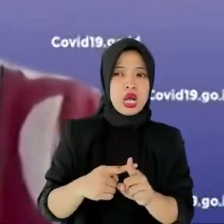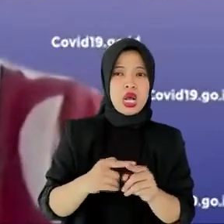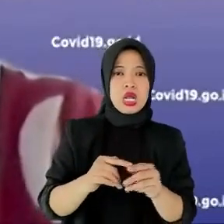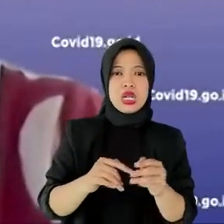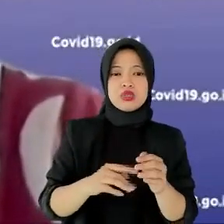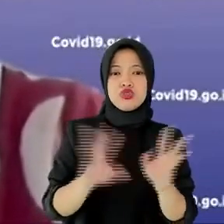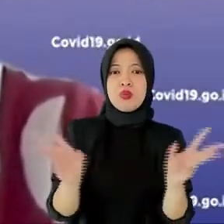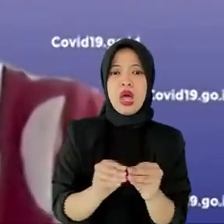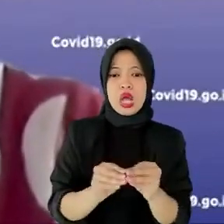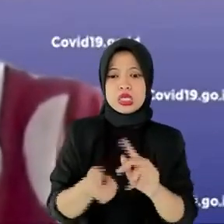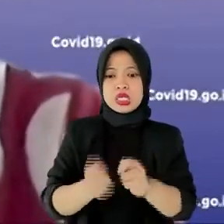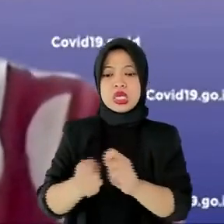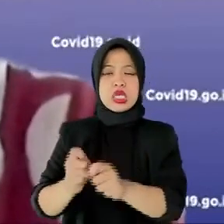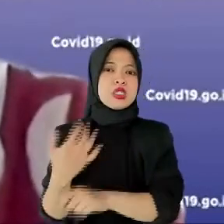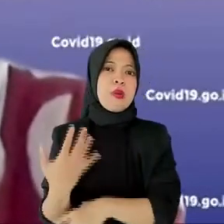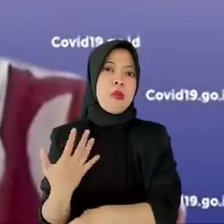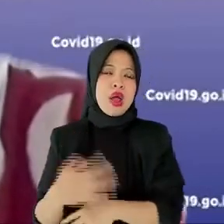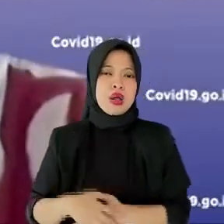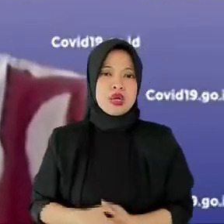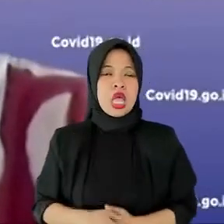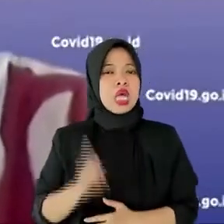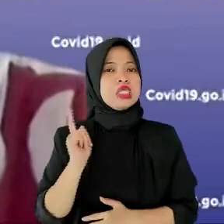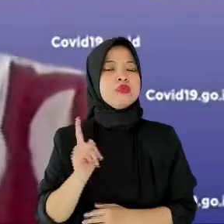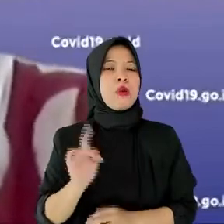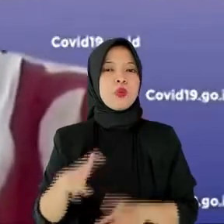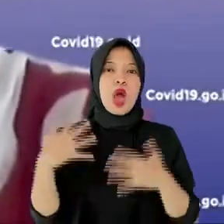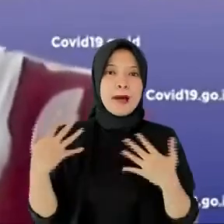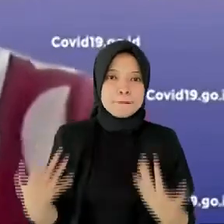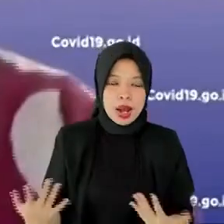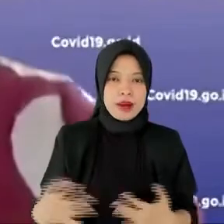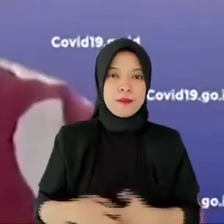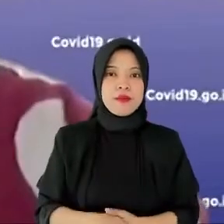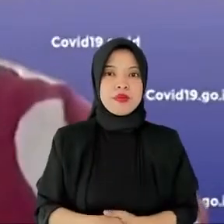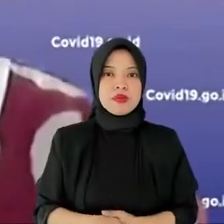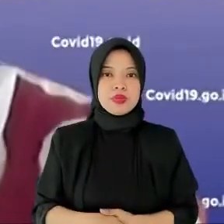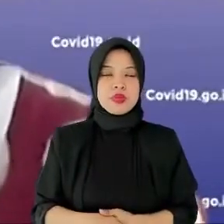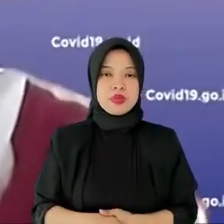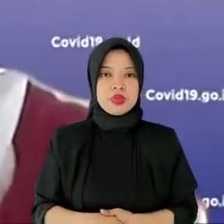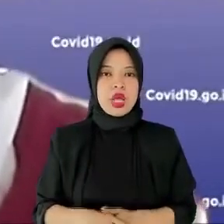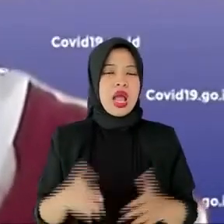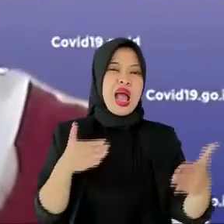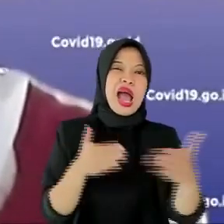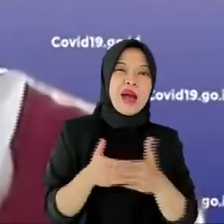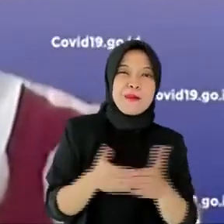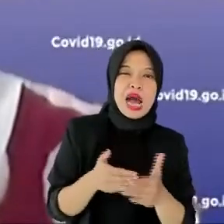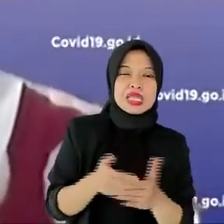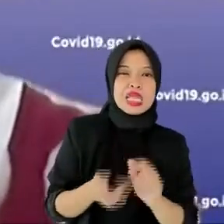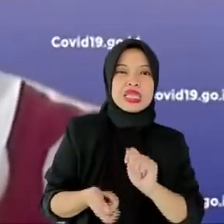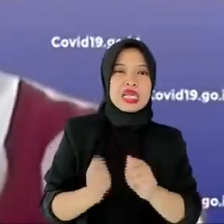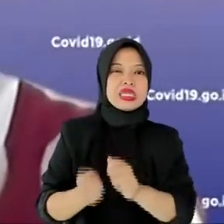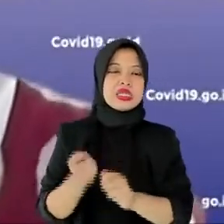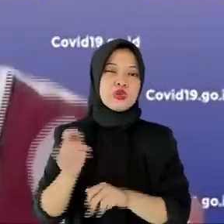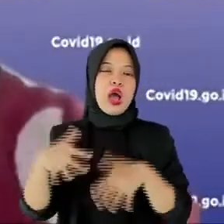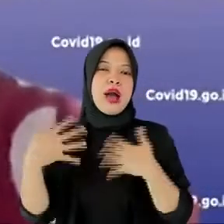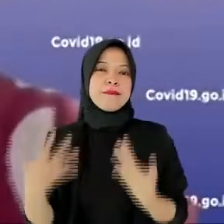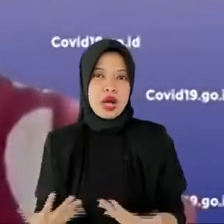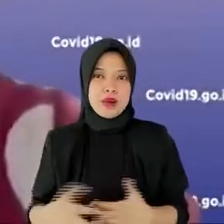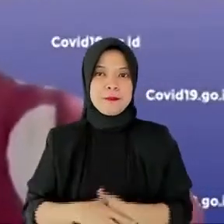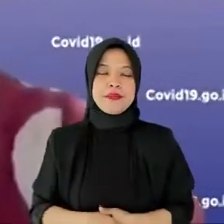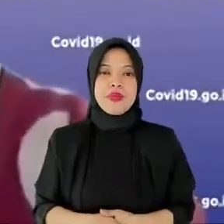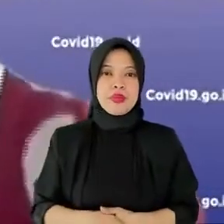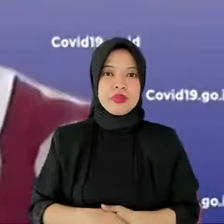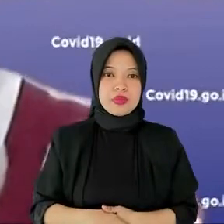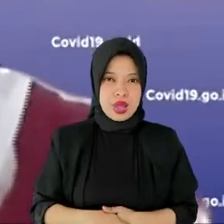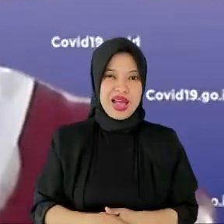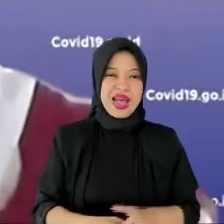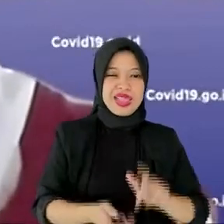naik turunnya jumlah spesimen. Apa penyebabnya? Kemudian apa kendala dengan perluasan testing? Nah, ini testing ini memang